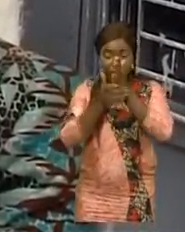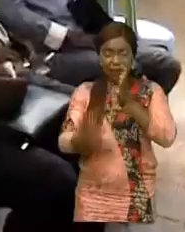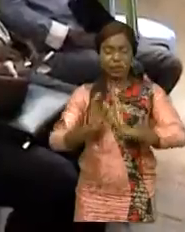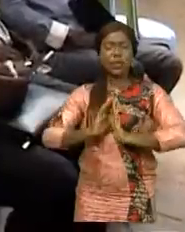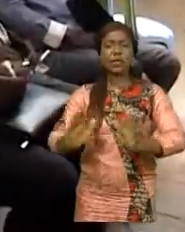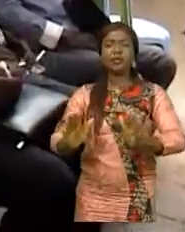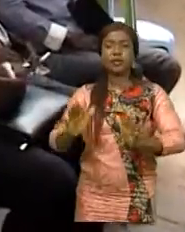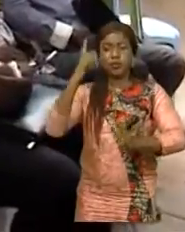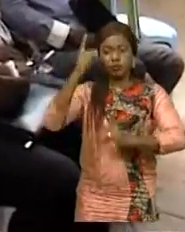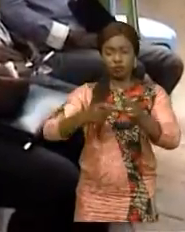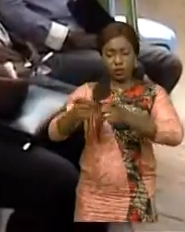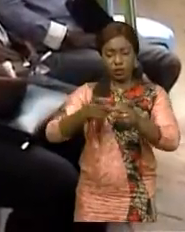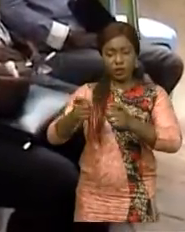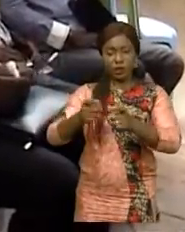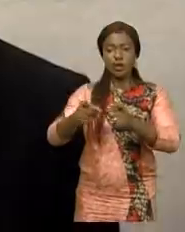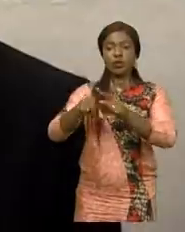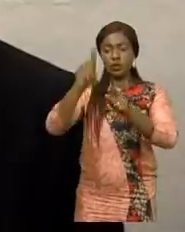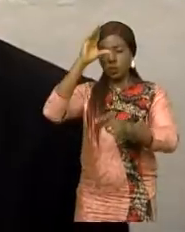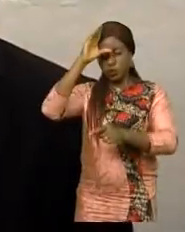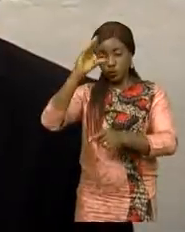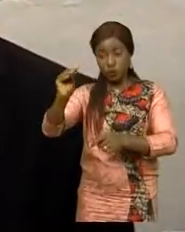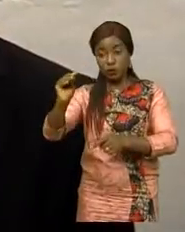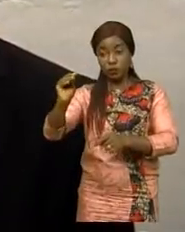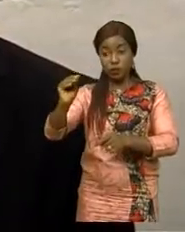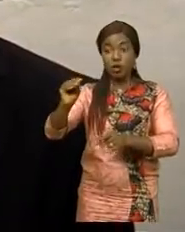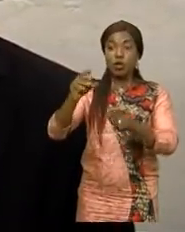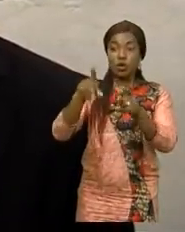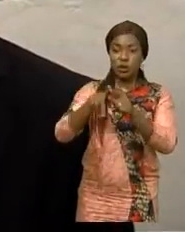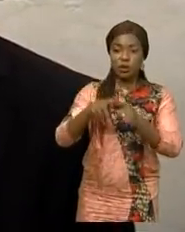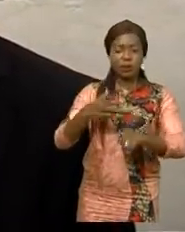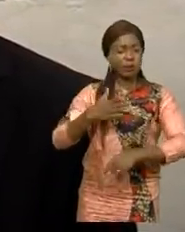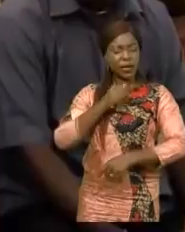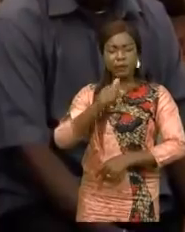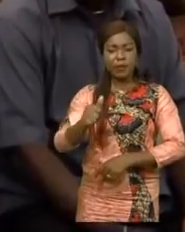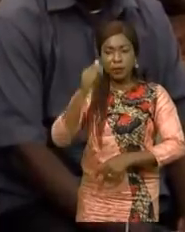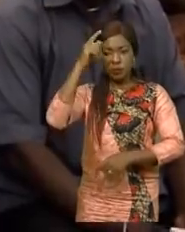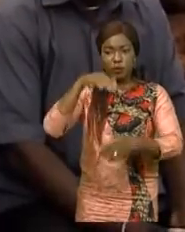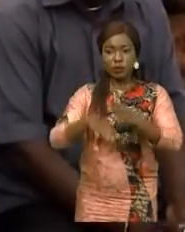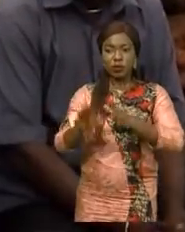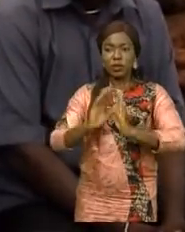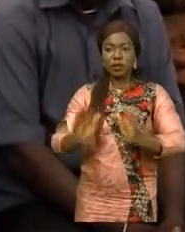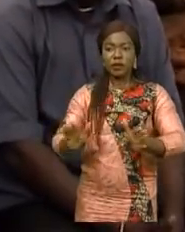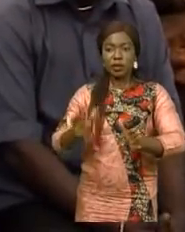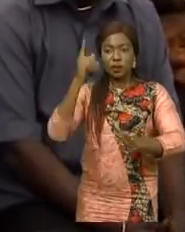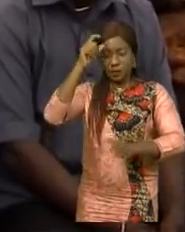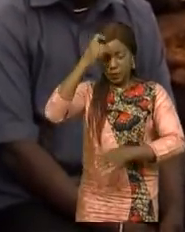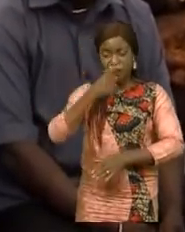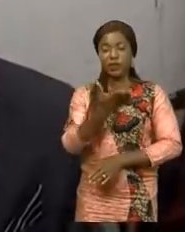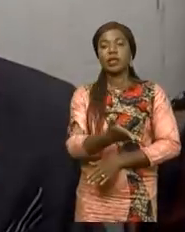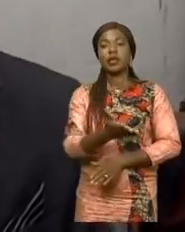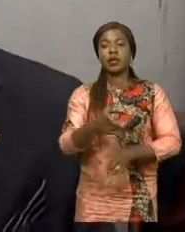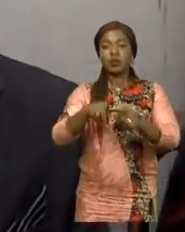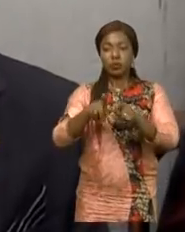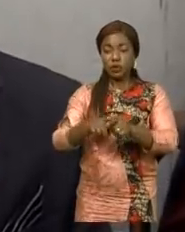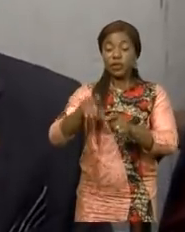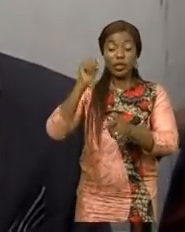pour faire mieux que les hommes les hommes jarry n'hésite pas un seul instant des capacités et de la sagesse de la femme